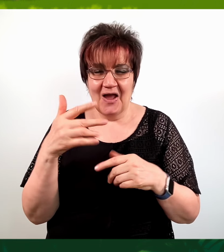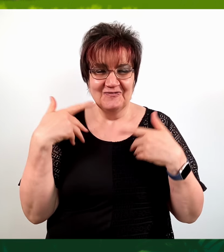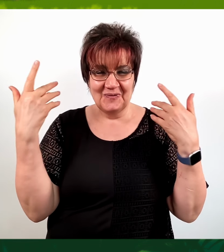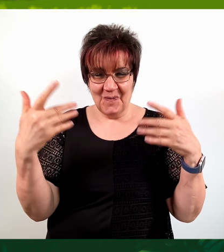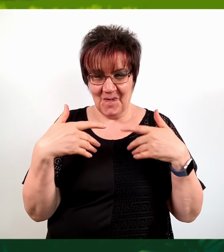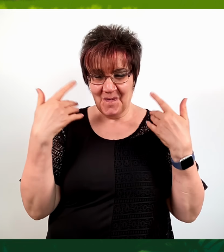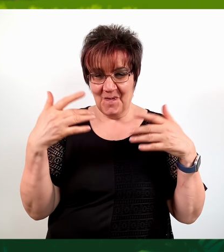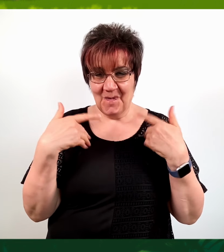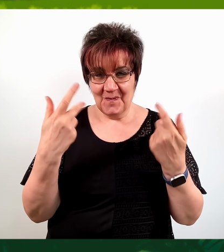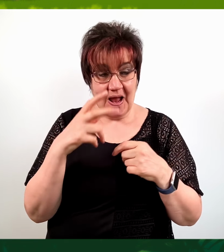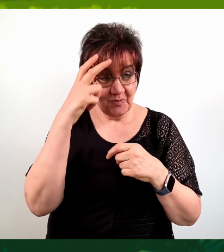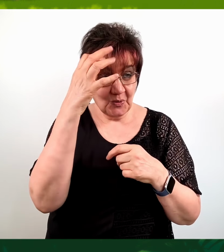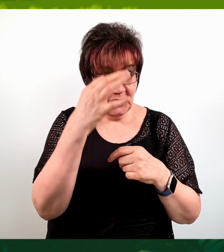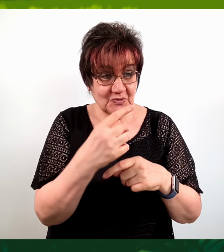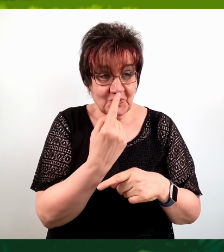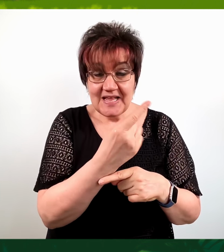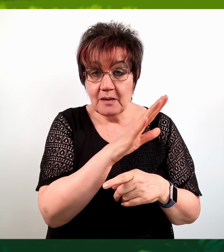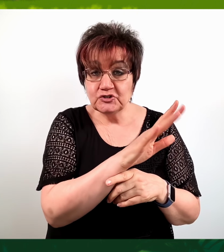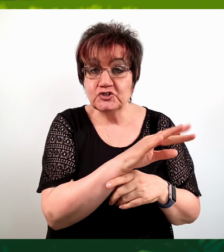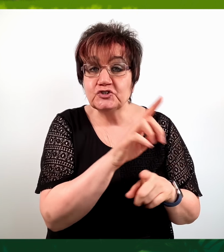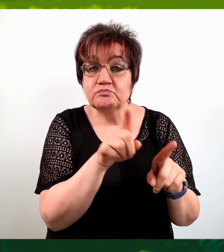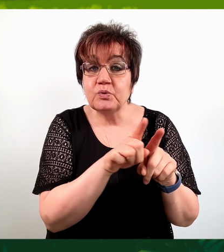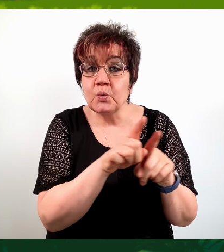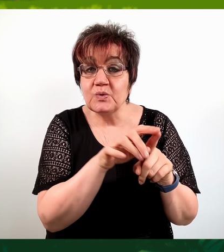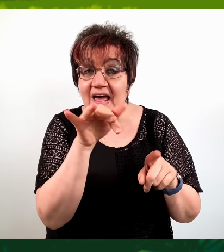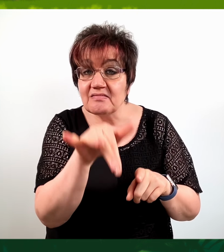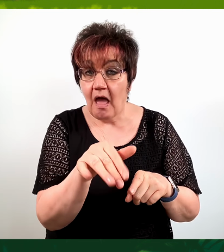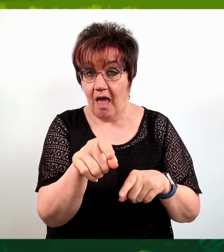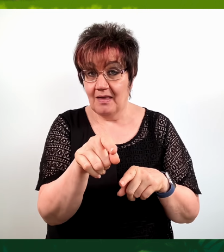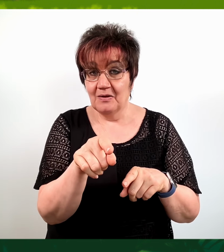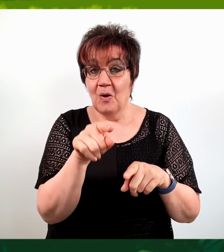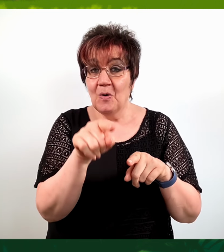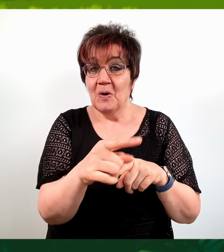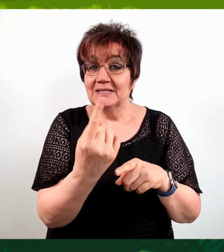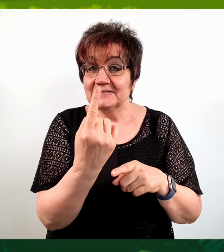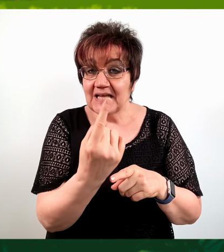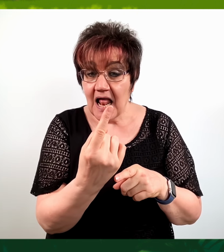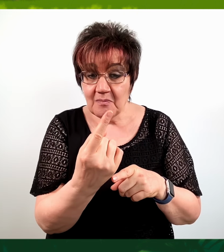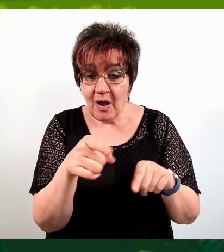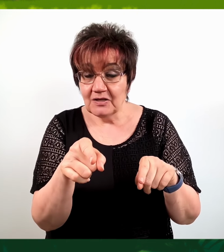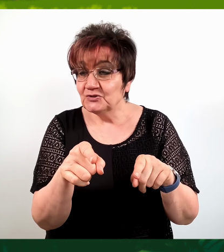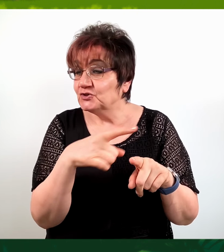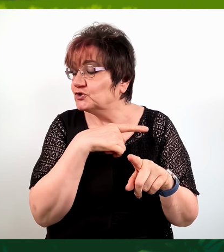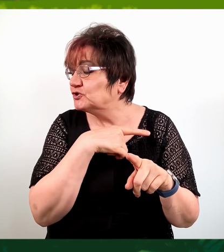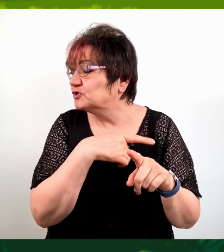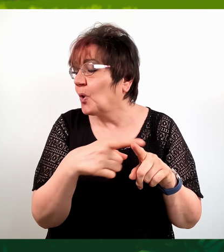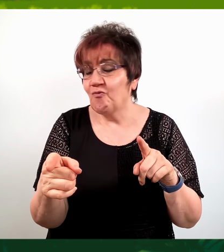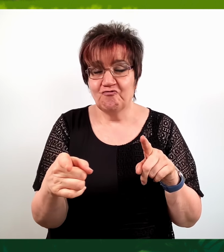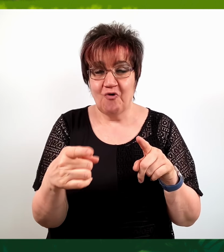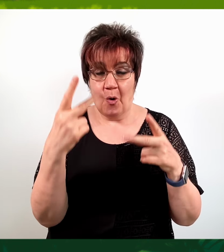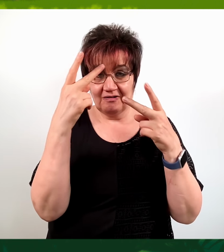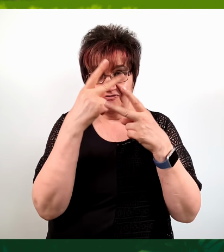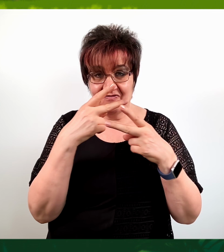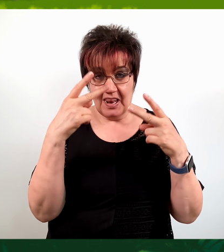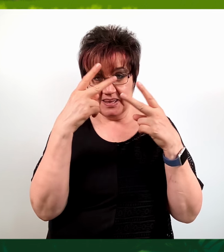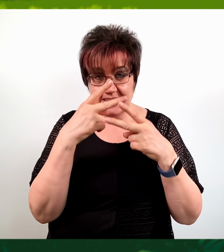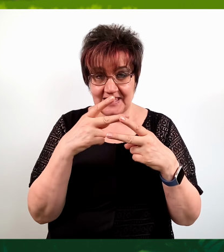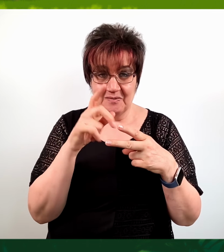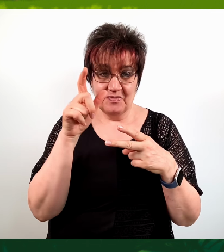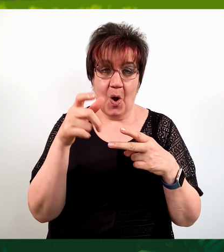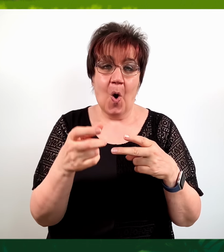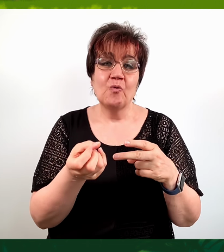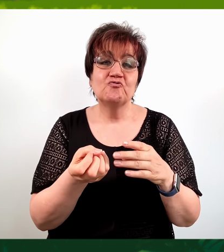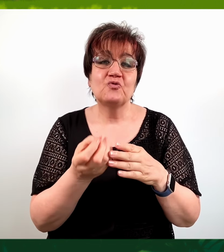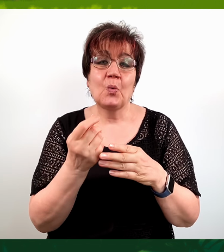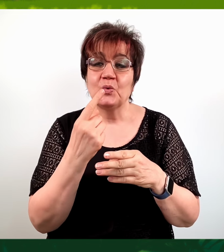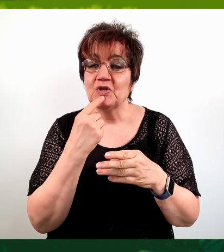ein und da der Königssohn noch einen Bruder hatte und dieser sich bei der Ankunft sofort in Rosenrot verliebte